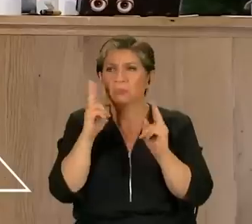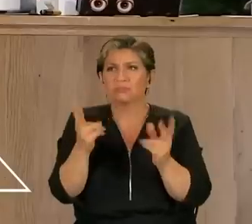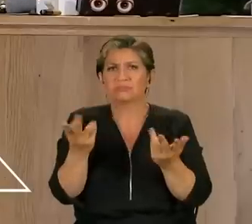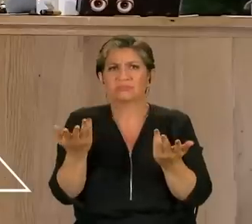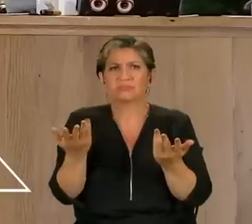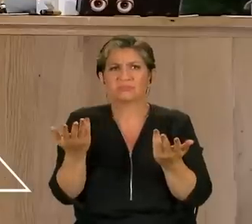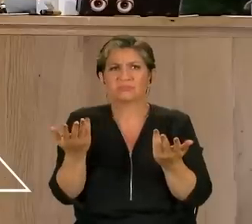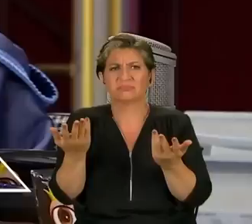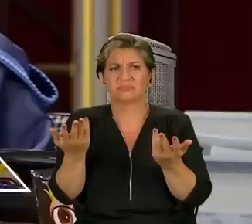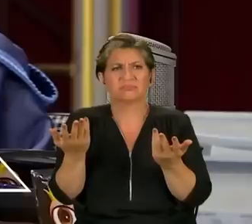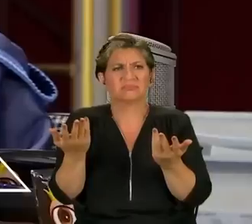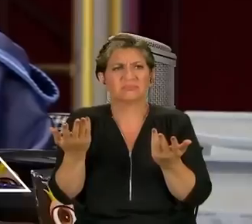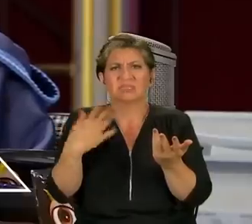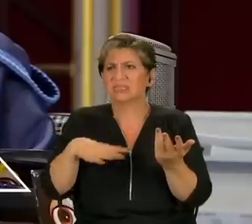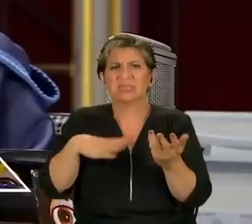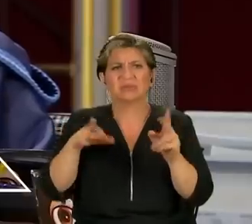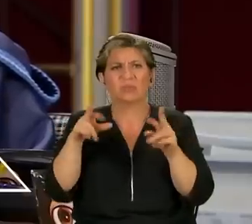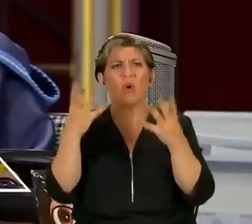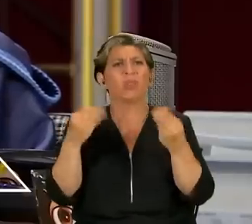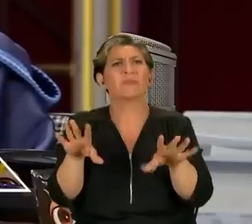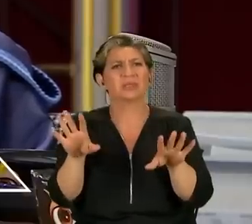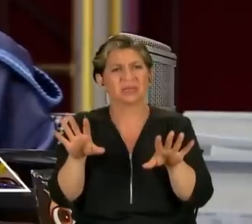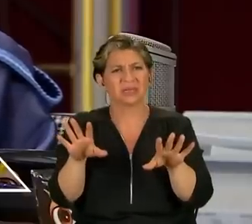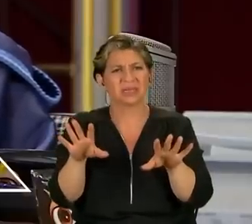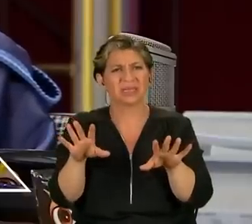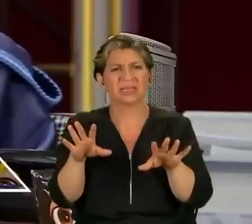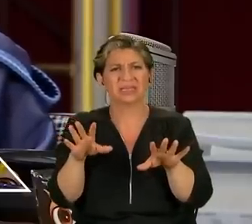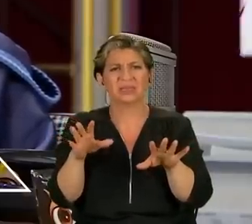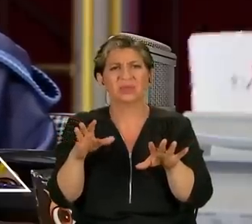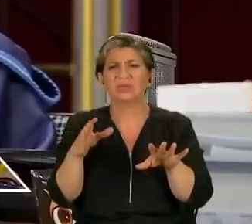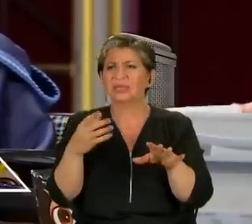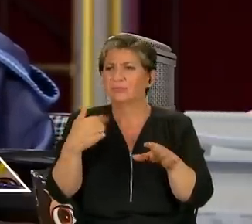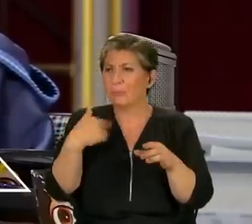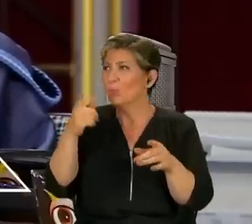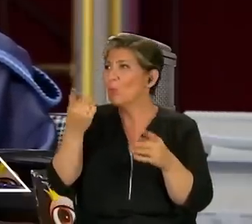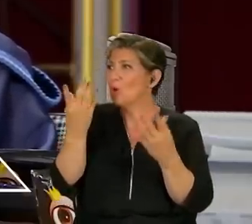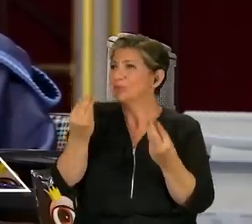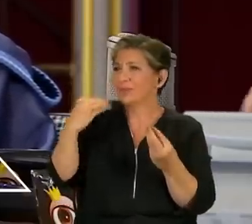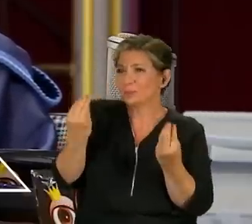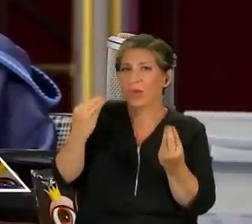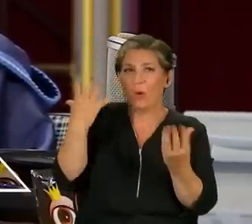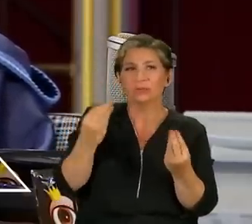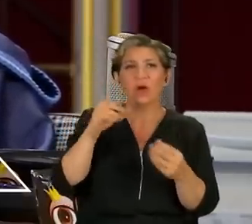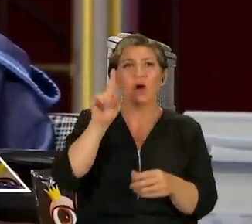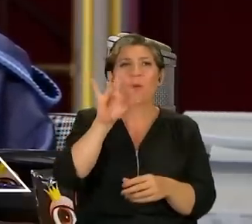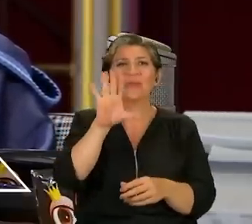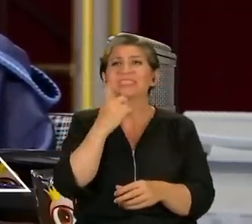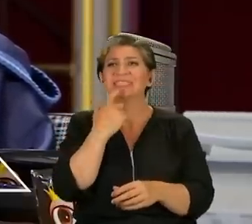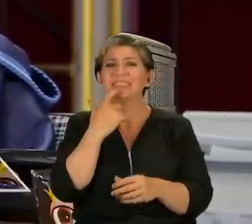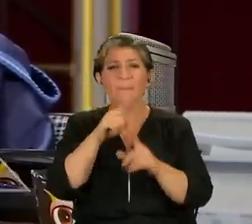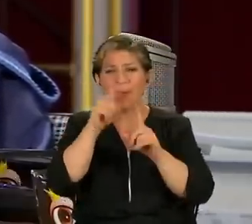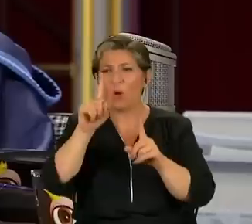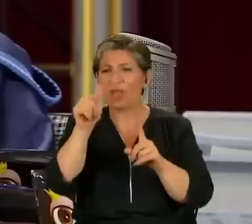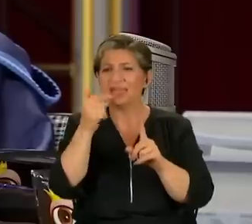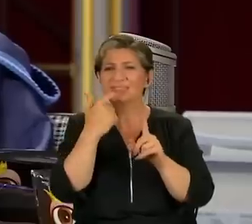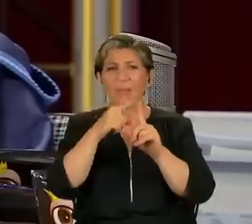baktım... Yani istediğim gibi yürümedi. Hani... Yani... 15 yaşından beri,